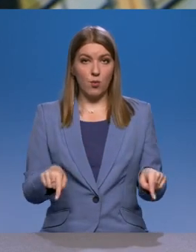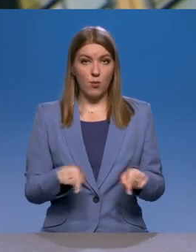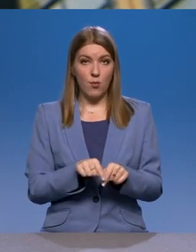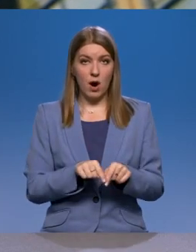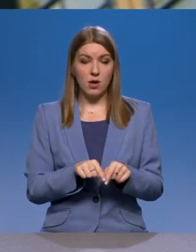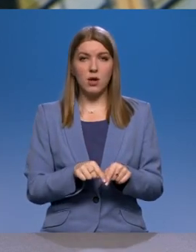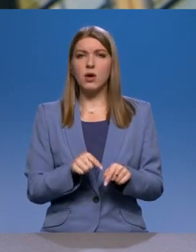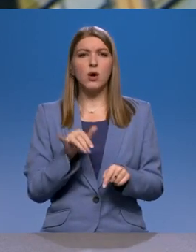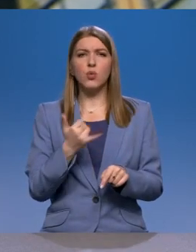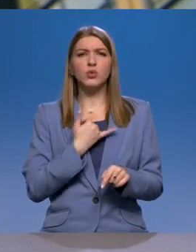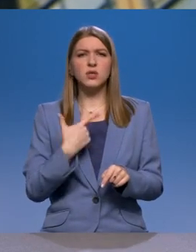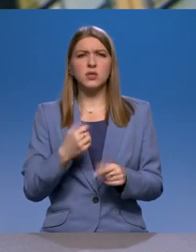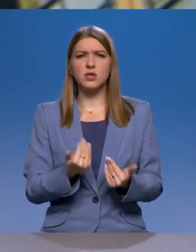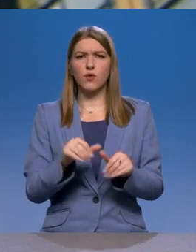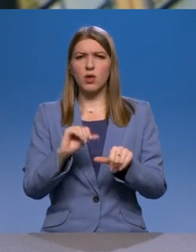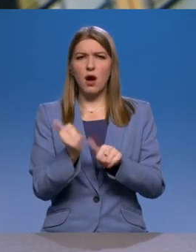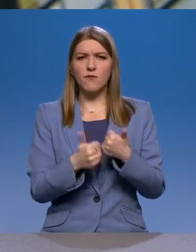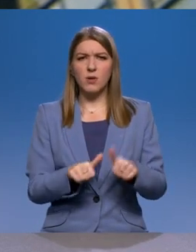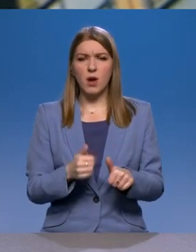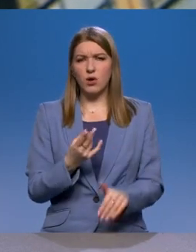Где у нас оформляют сегодня, ну,